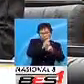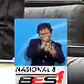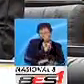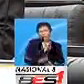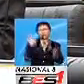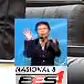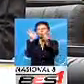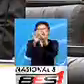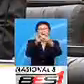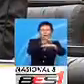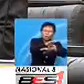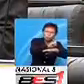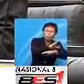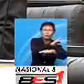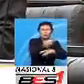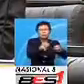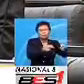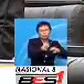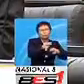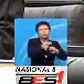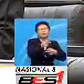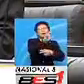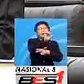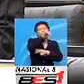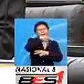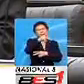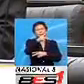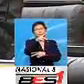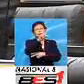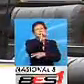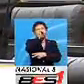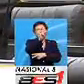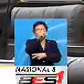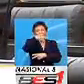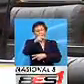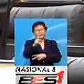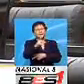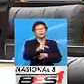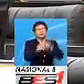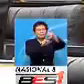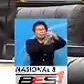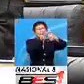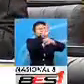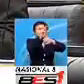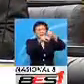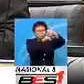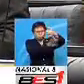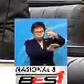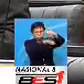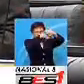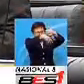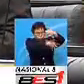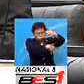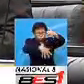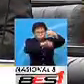agensi kaunseling dan pengurusan kredit akpk sebuah anak Syarikat Bank Negara Malaysia untuk mendapatkan